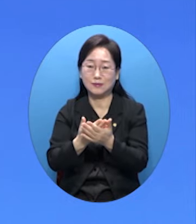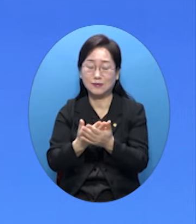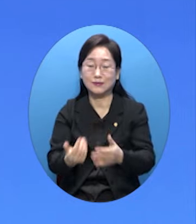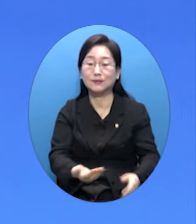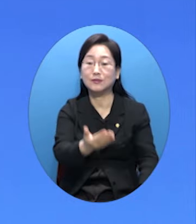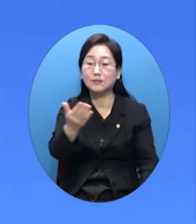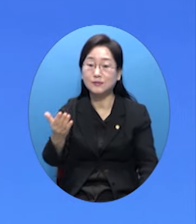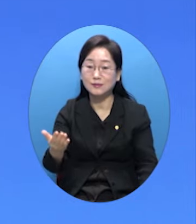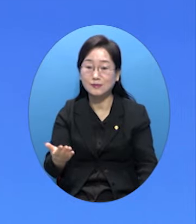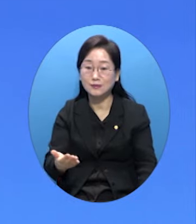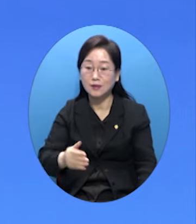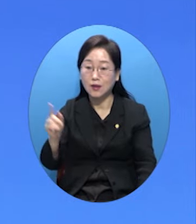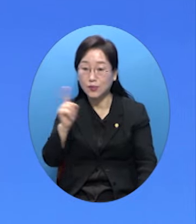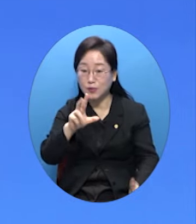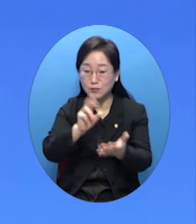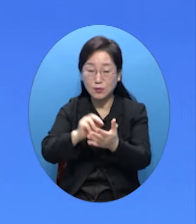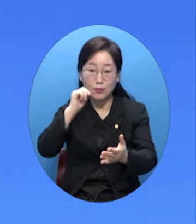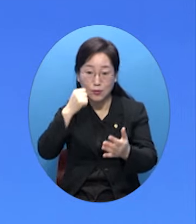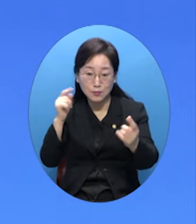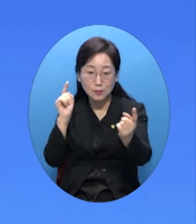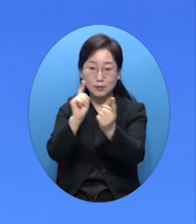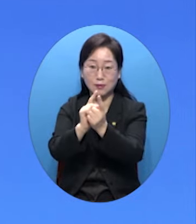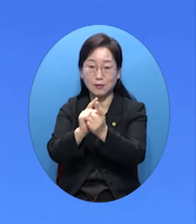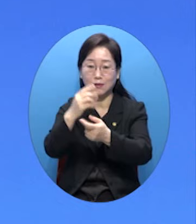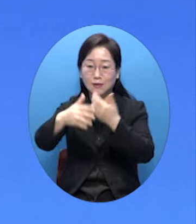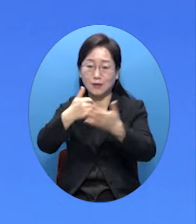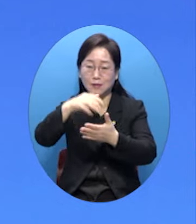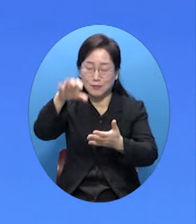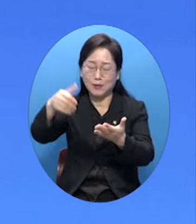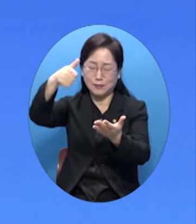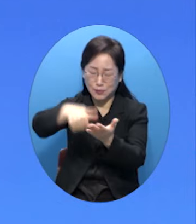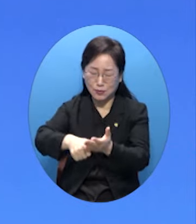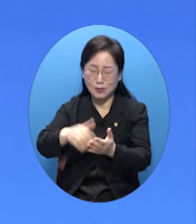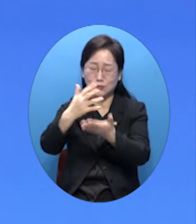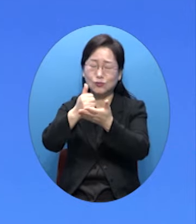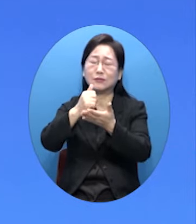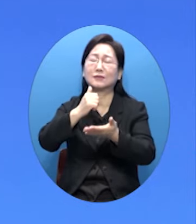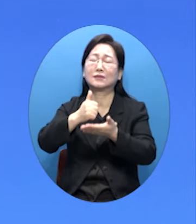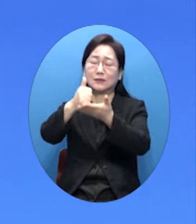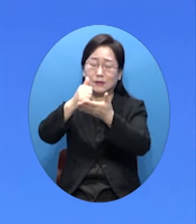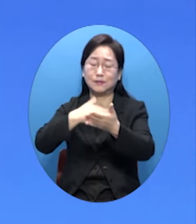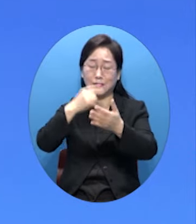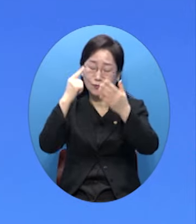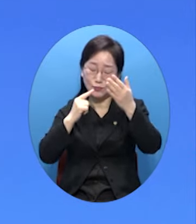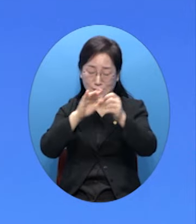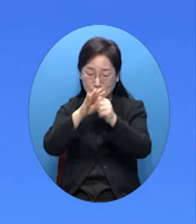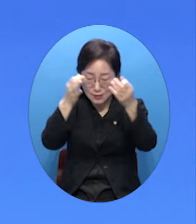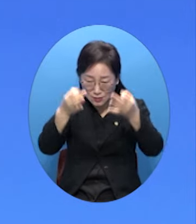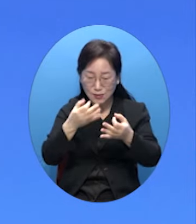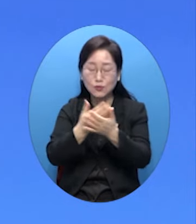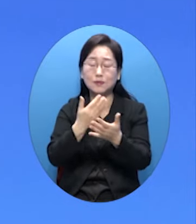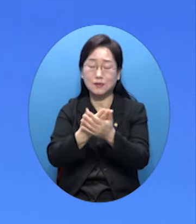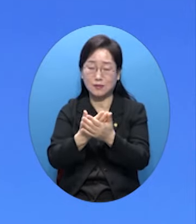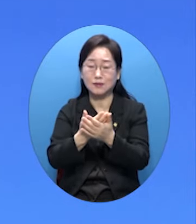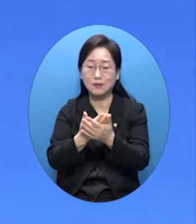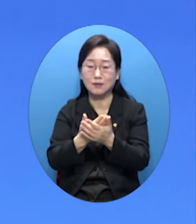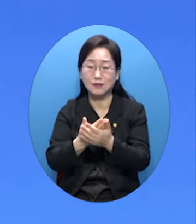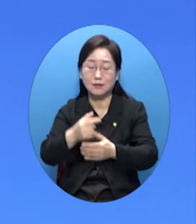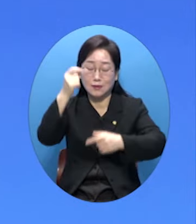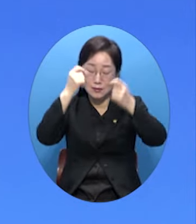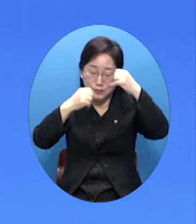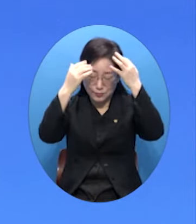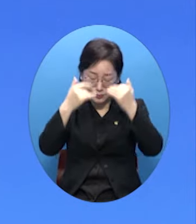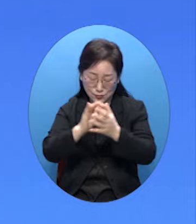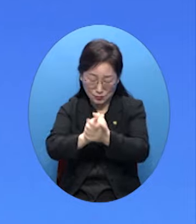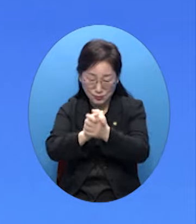여러분 어떤 문제 어려움을 당했어도 하나님 앞에 엎드려서 주님 나를 불쌍히 여겨주옵소서 눈물로